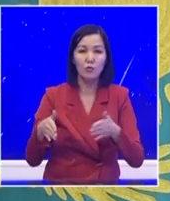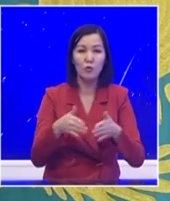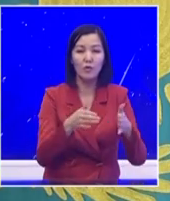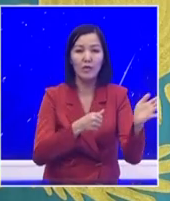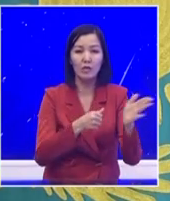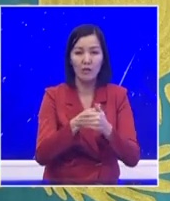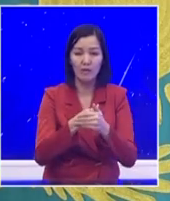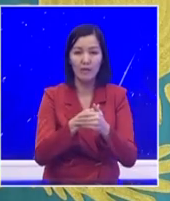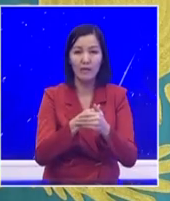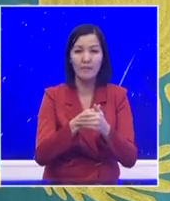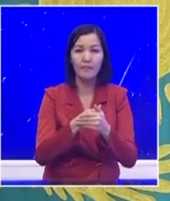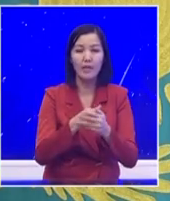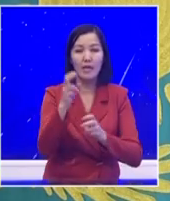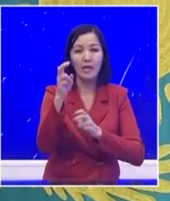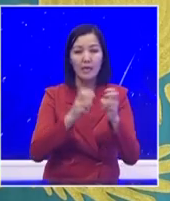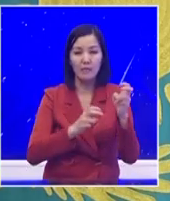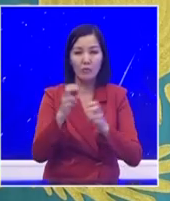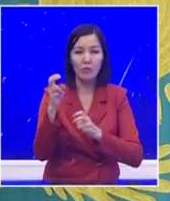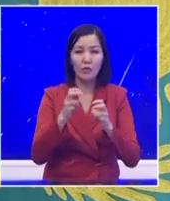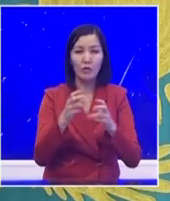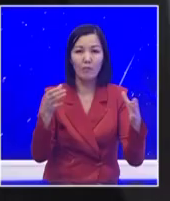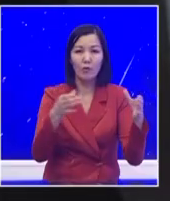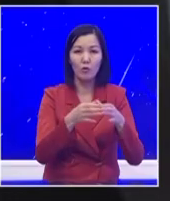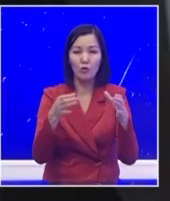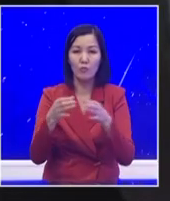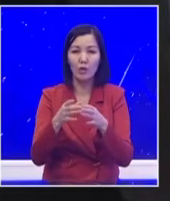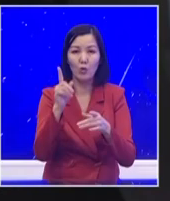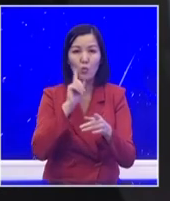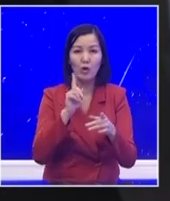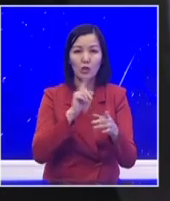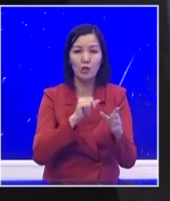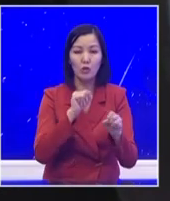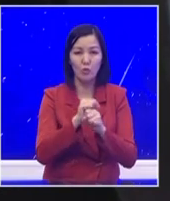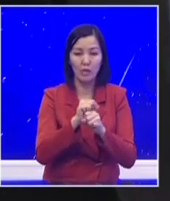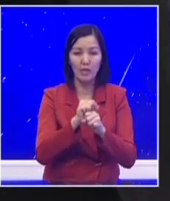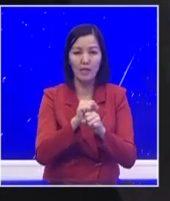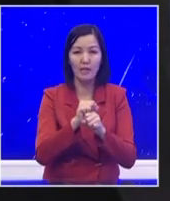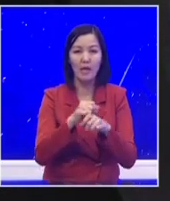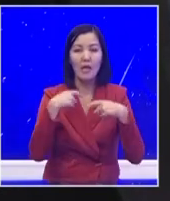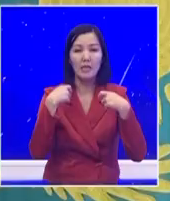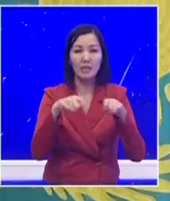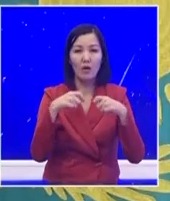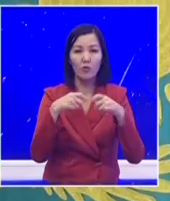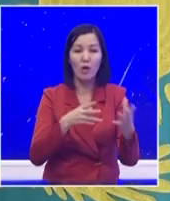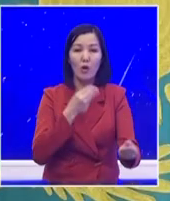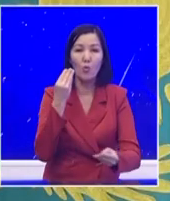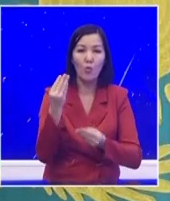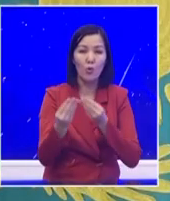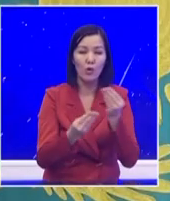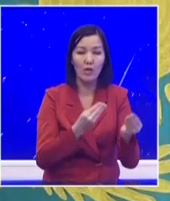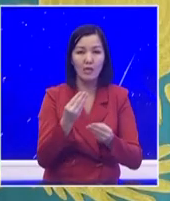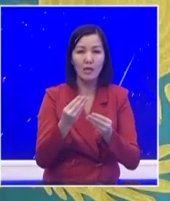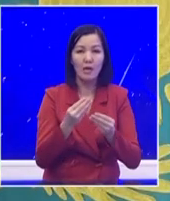жабылады. Бірқатар кәсіпорындар мен ұйымдардың жұмысы тоқтатылады. Сауда, ойын,